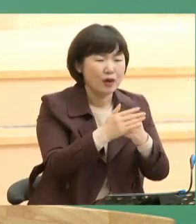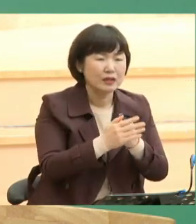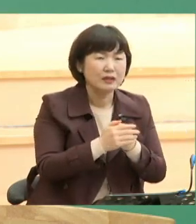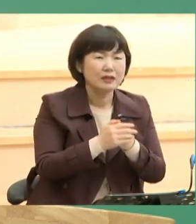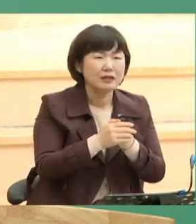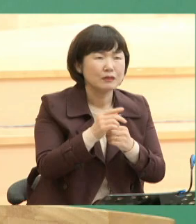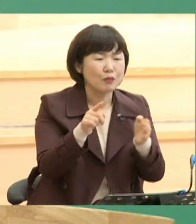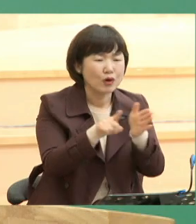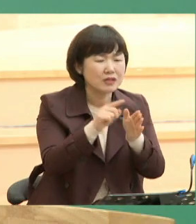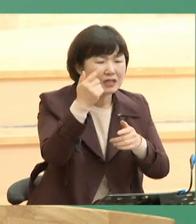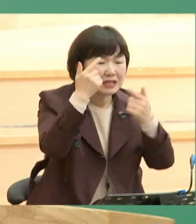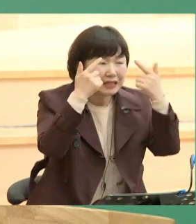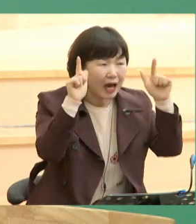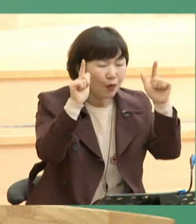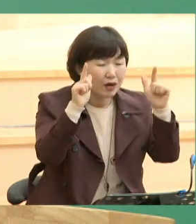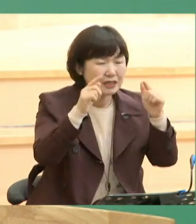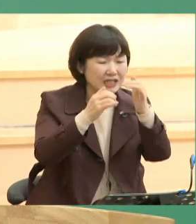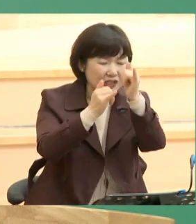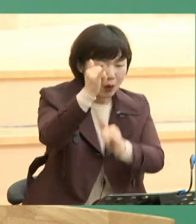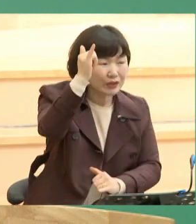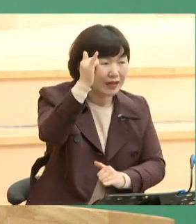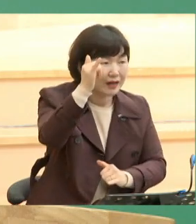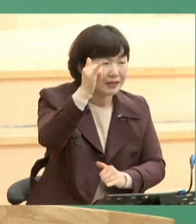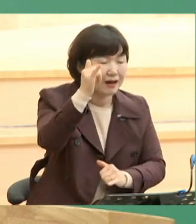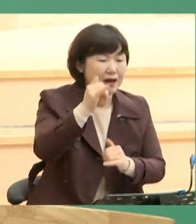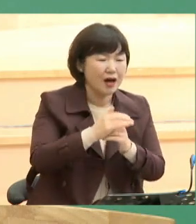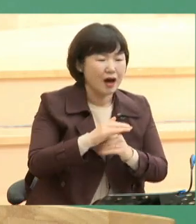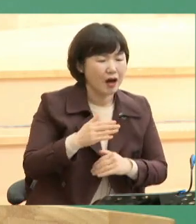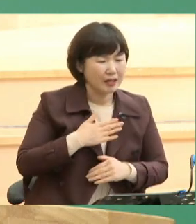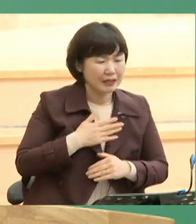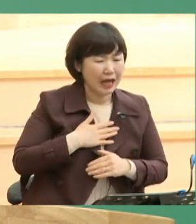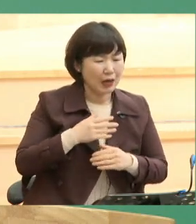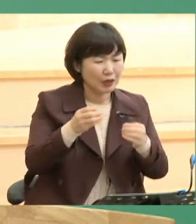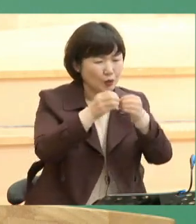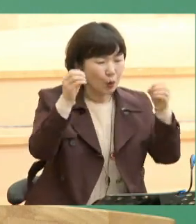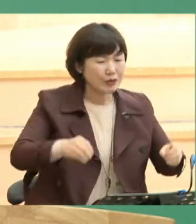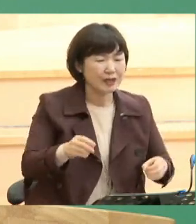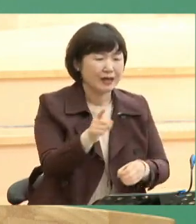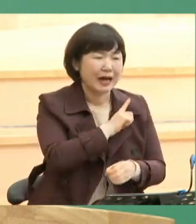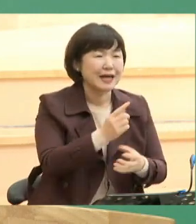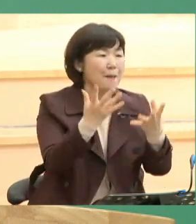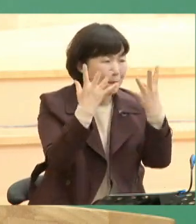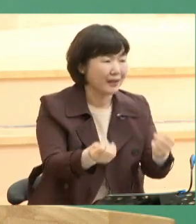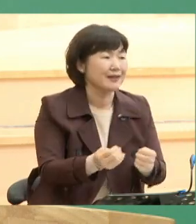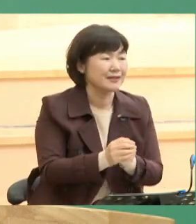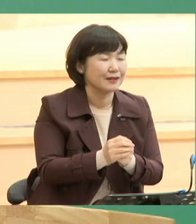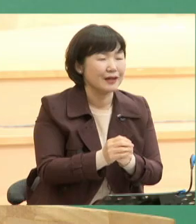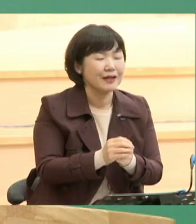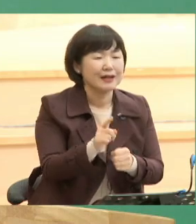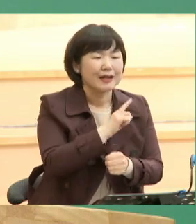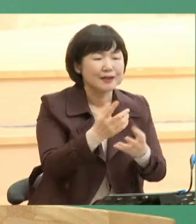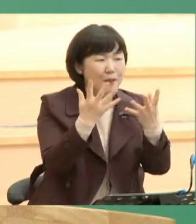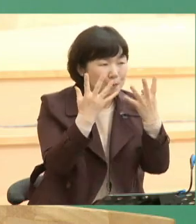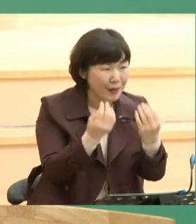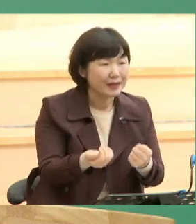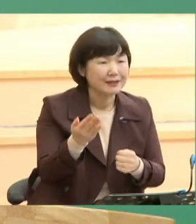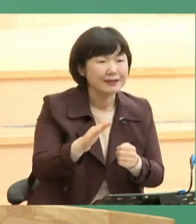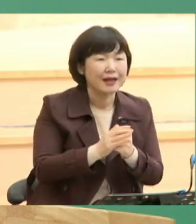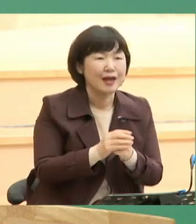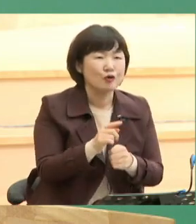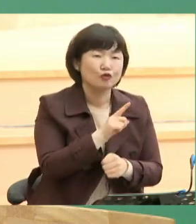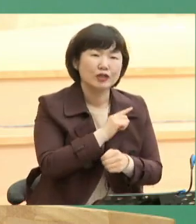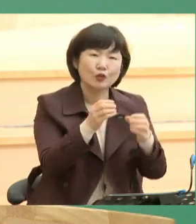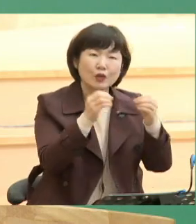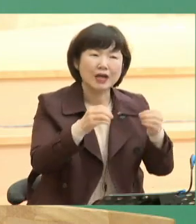역사상 우리의 우리 입학 동기생 들이 가장 입학생이 많았으니까 학년이 같은 동기생 들이 가장 많았습니다 우리